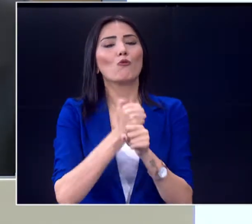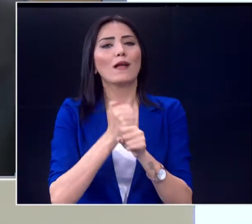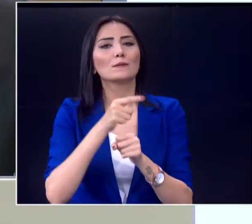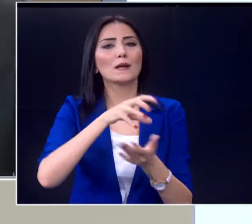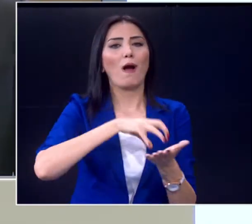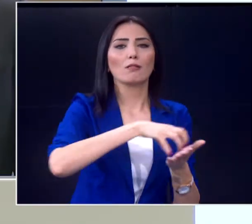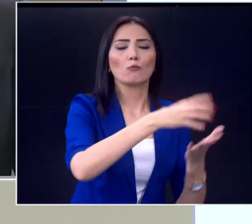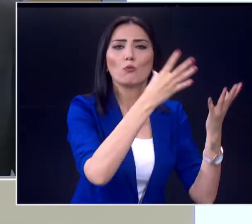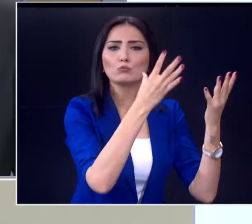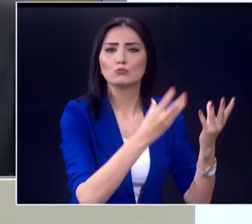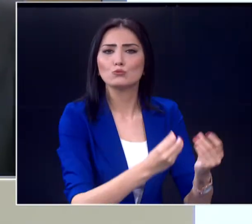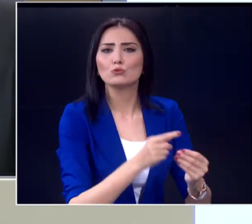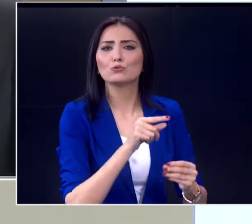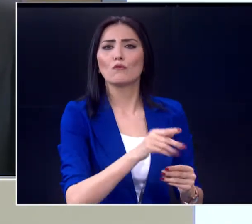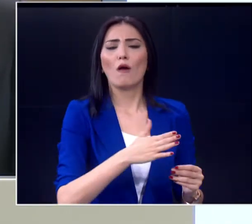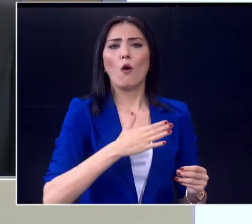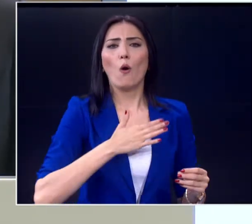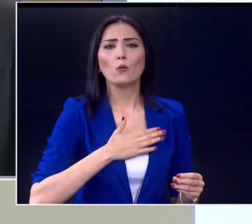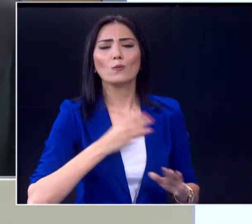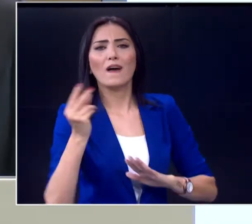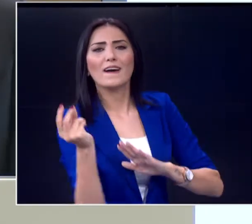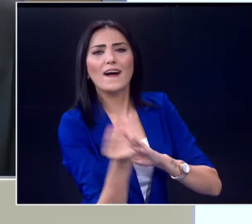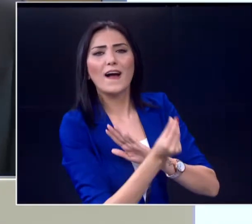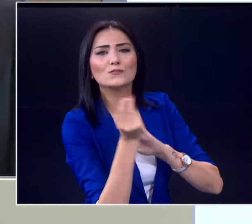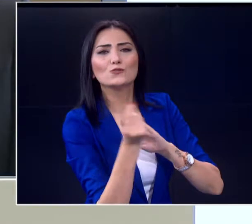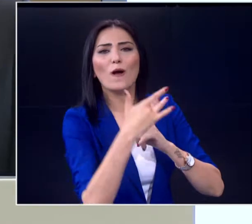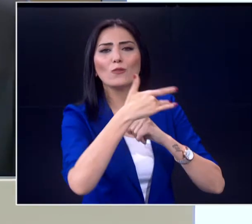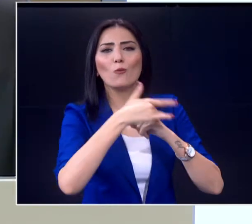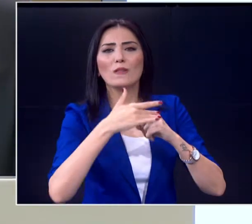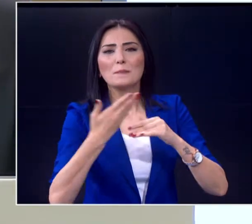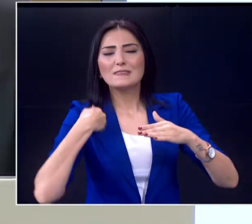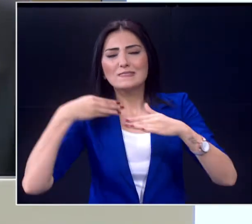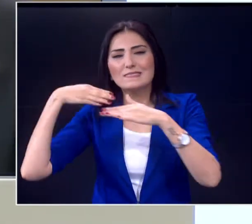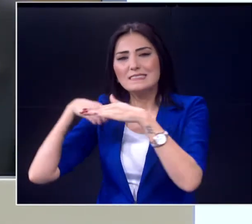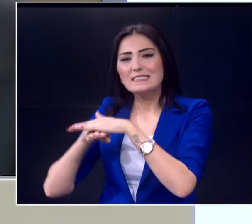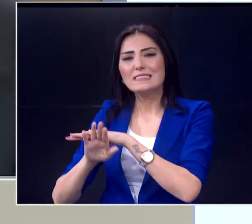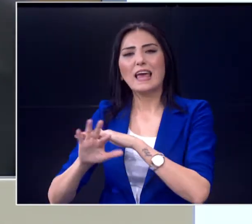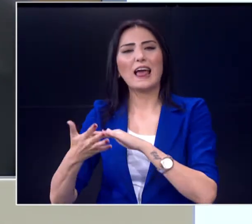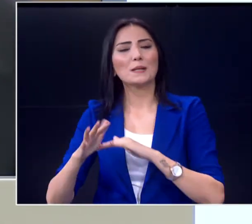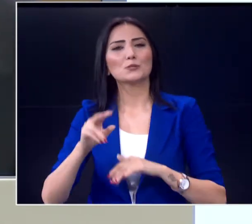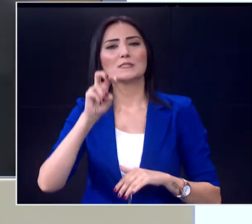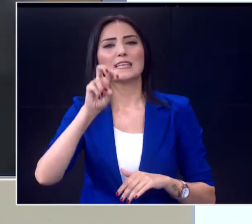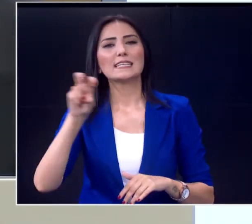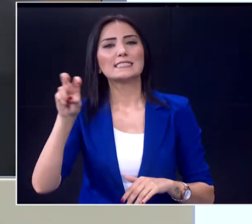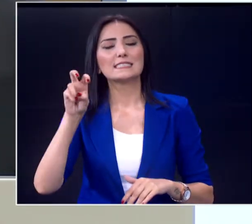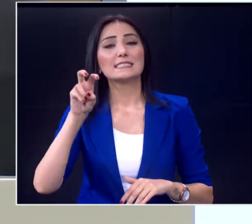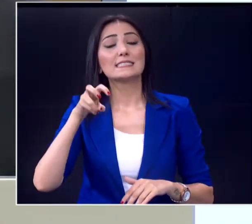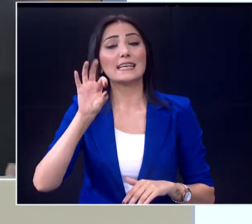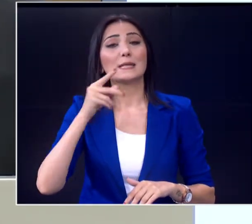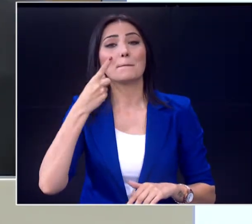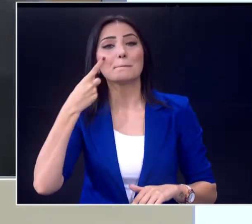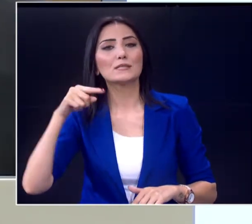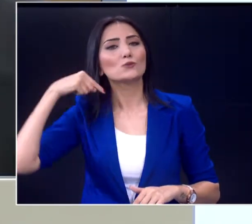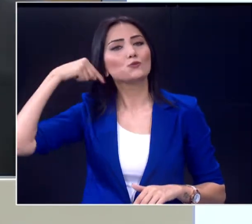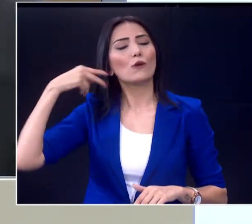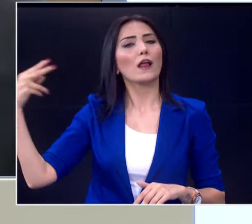alan oluşturduk. Ölümden kaçan, ülkemize sığınan yaklaşık 80 bin Suriyeli